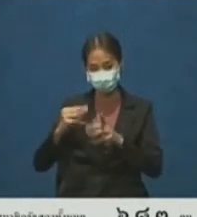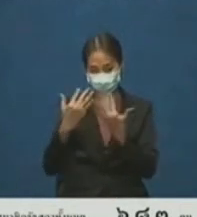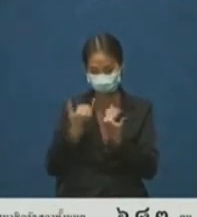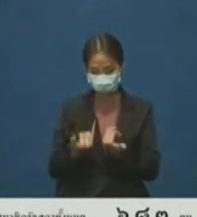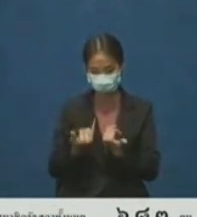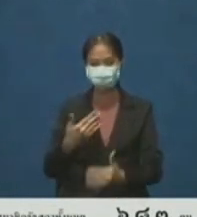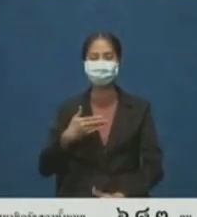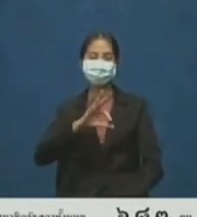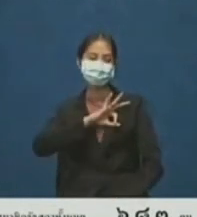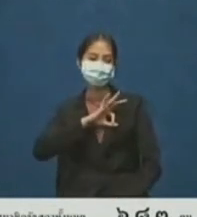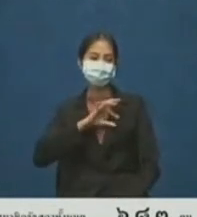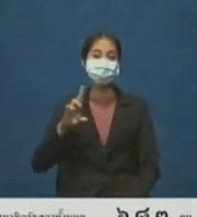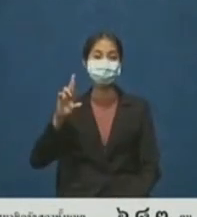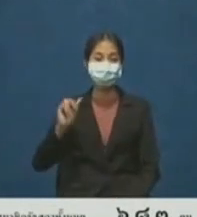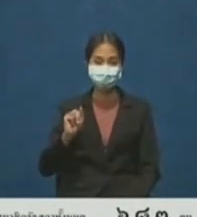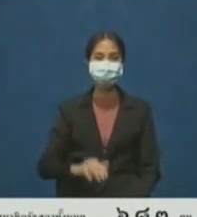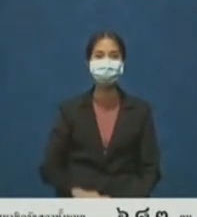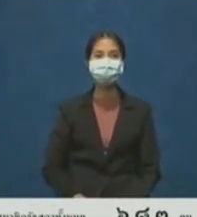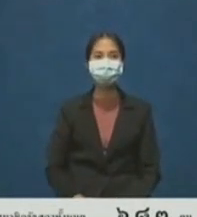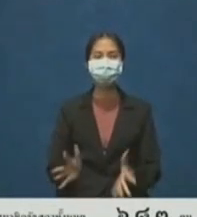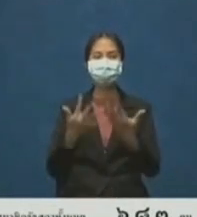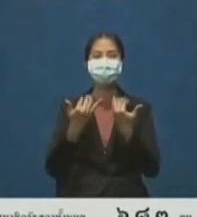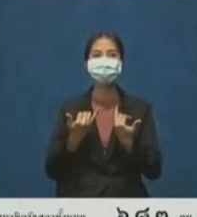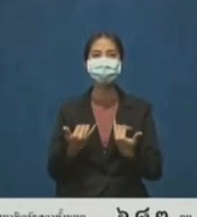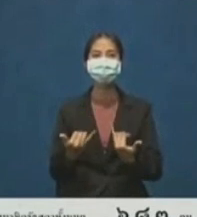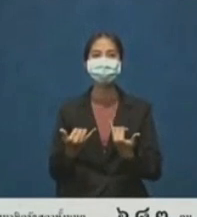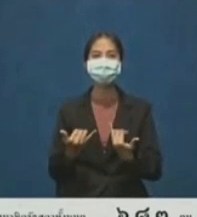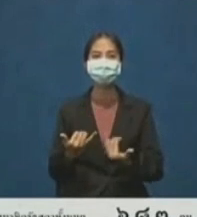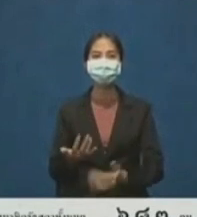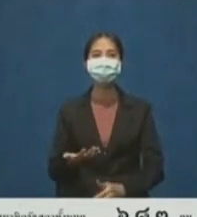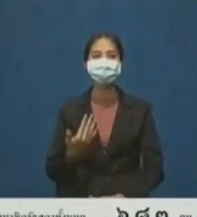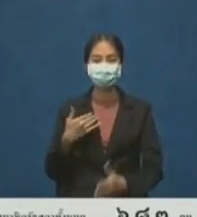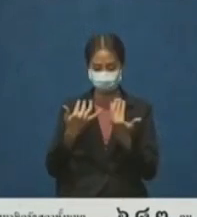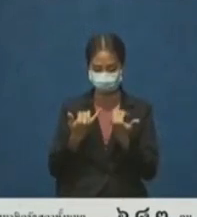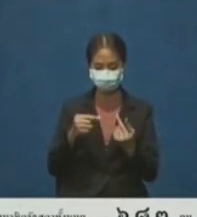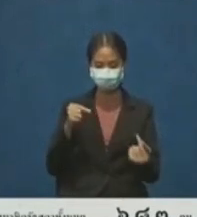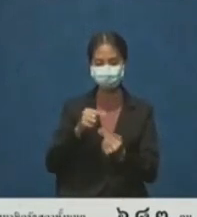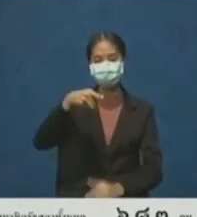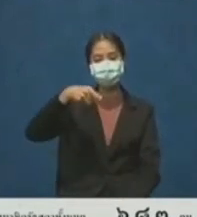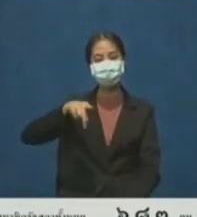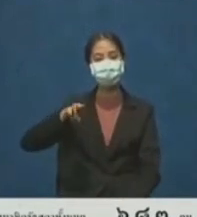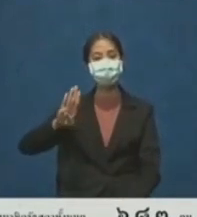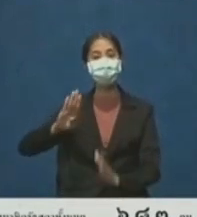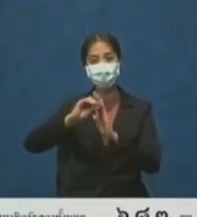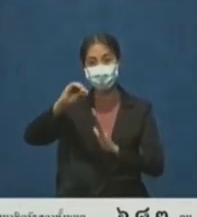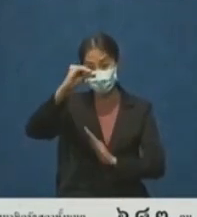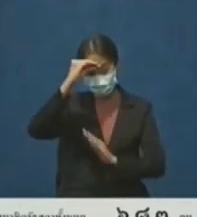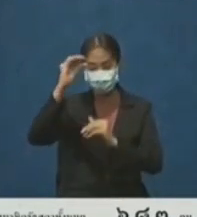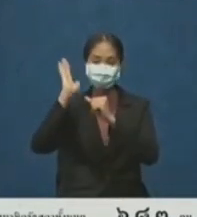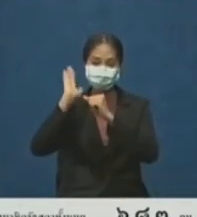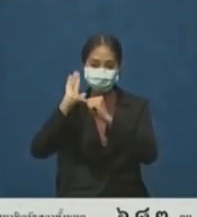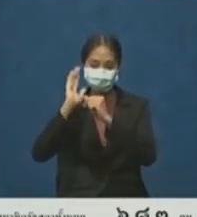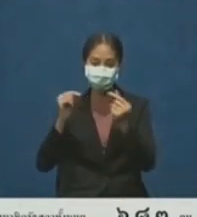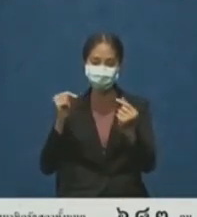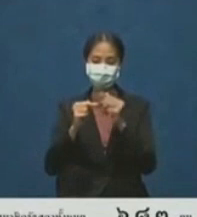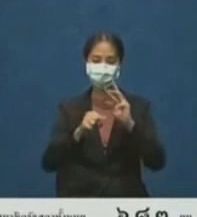รคก้าวไกลในฐานะสมาชิกรัฐสภาครับก็วันนี้เนื่องด้วยพ.ร.บ.การศึกษาเข้านะครับผม